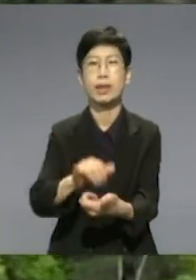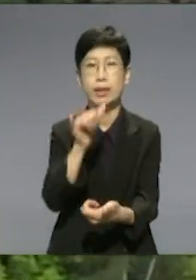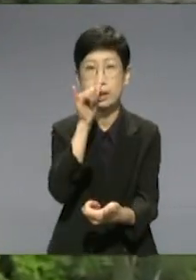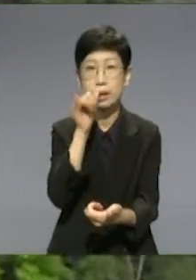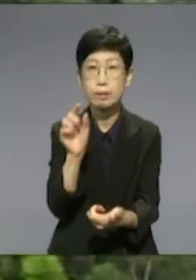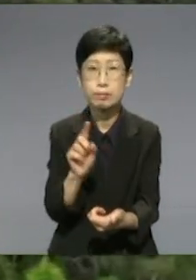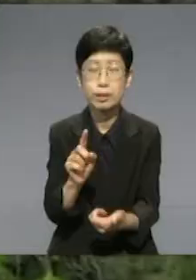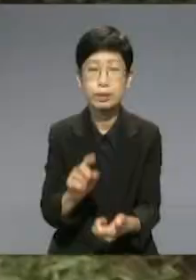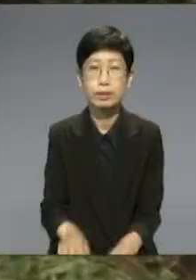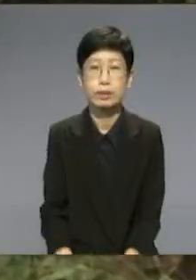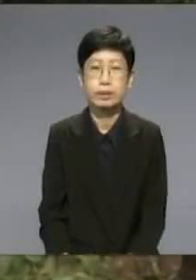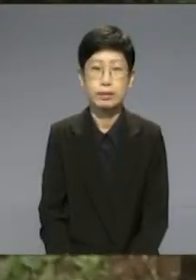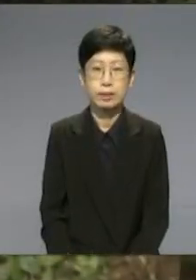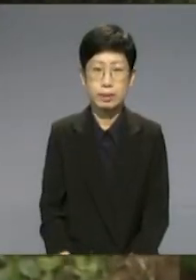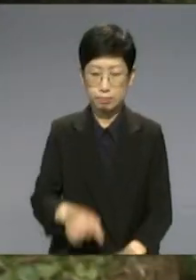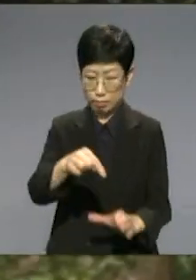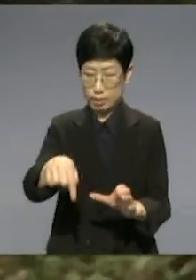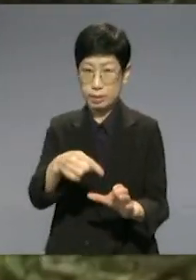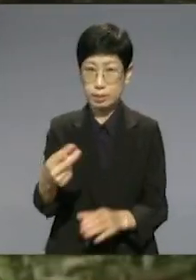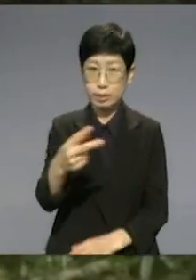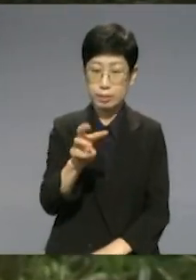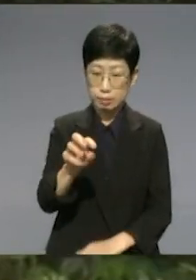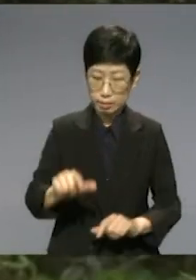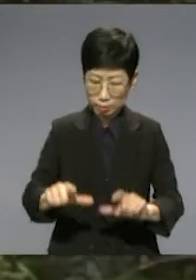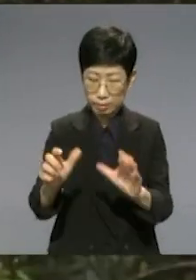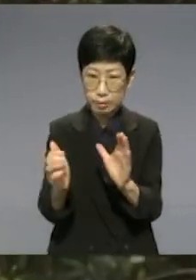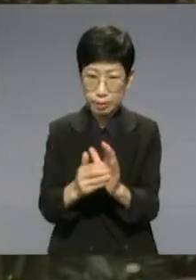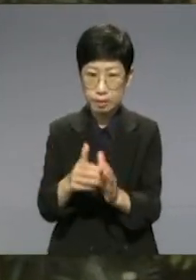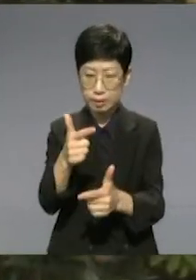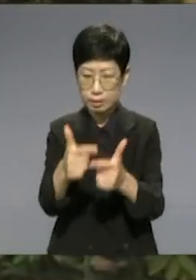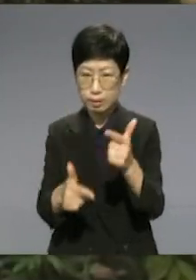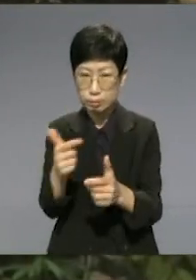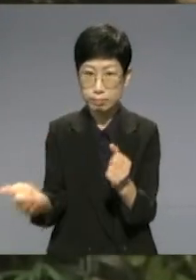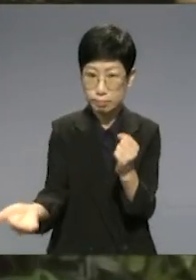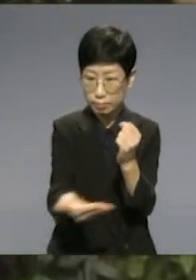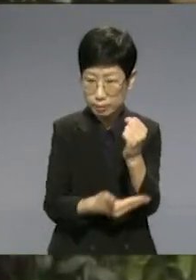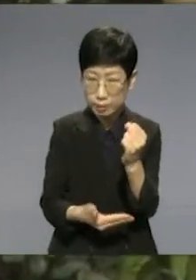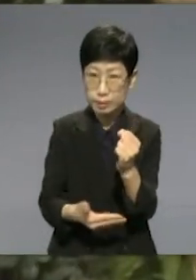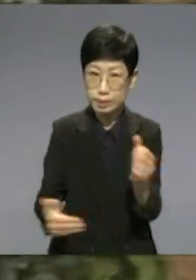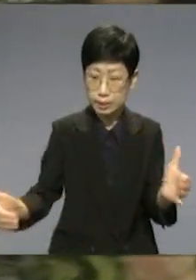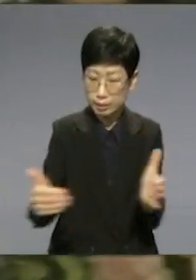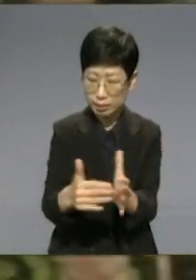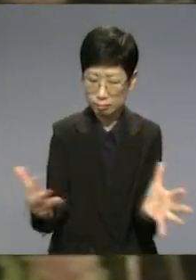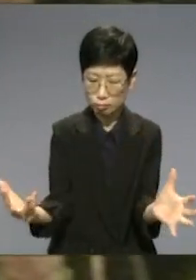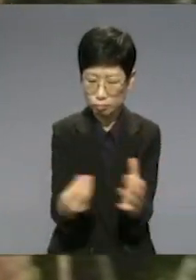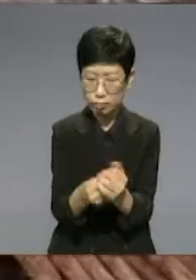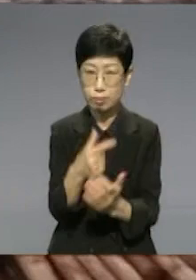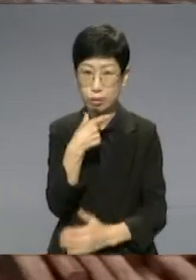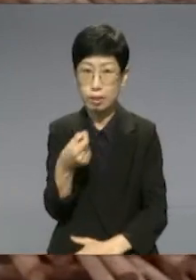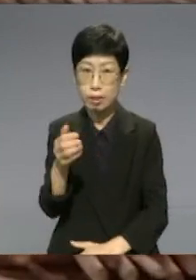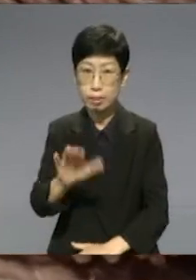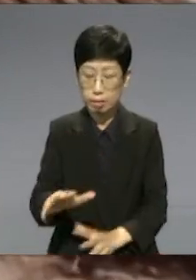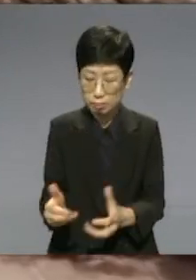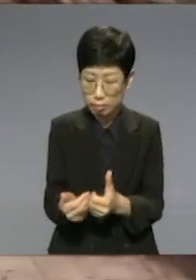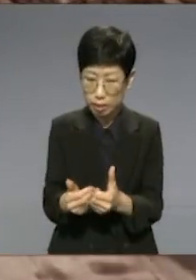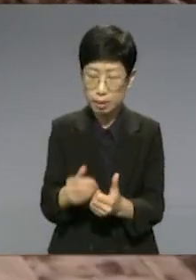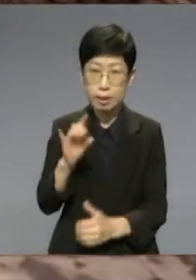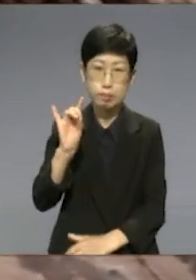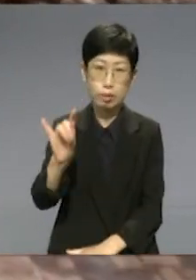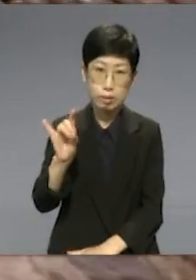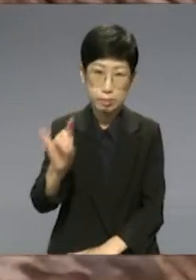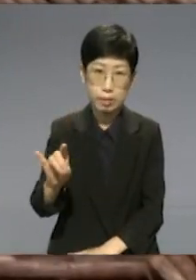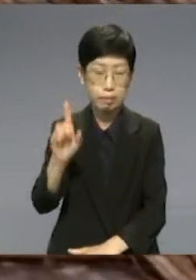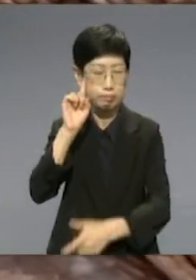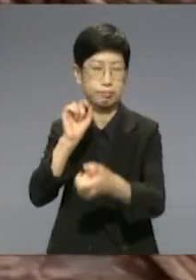드러냈습니다. 브라질은 2030년까지 산림벌채의 완전한 종료를 바랐지만 볼리비아가 이견을 보이며